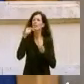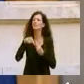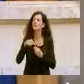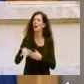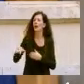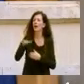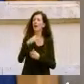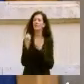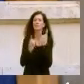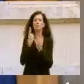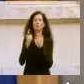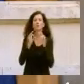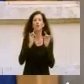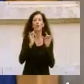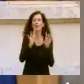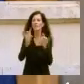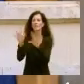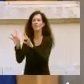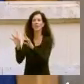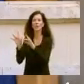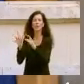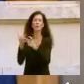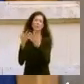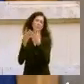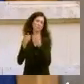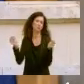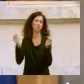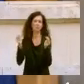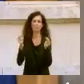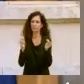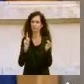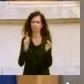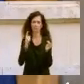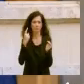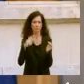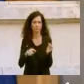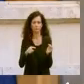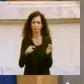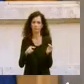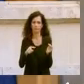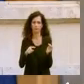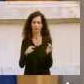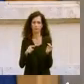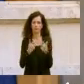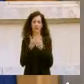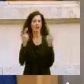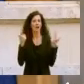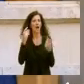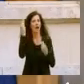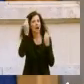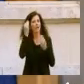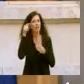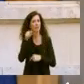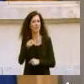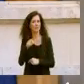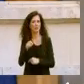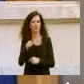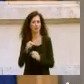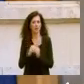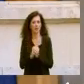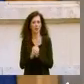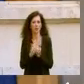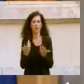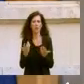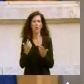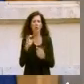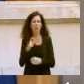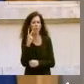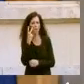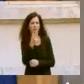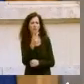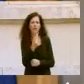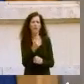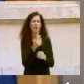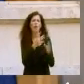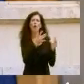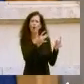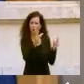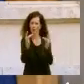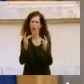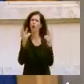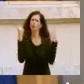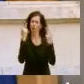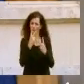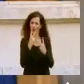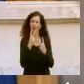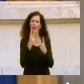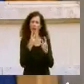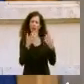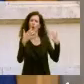è una grave leggerezza completamente smentita anche dai dati dei contagi che pur in calo